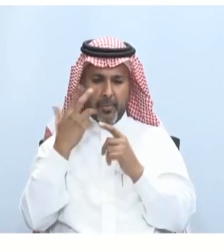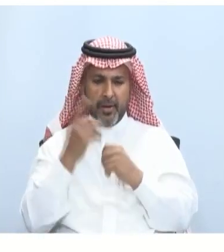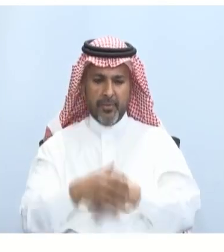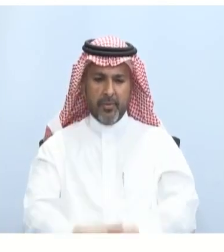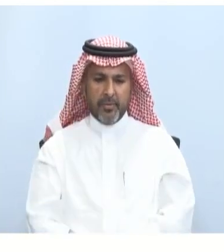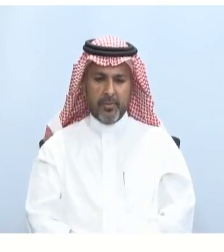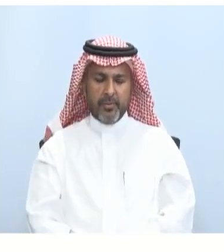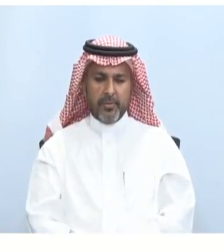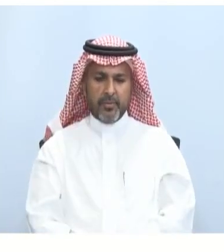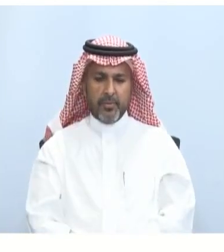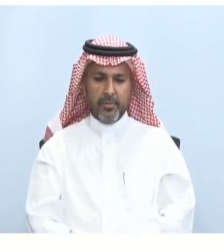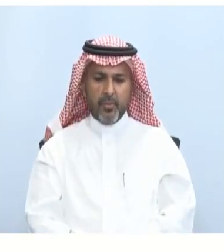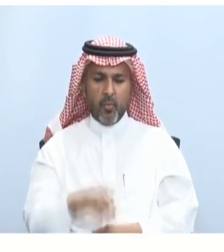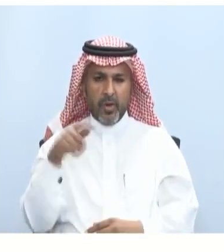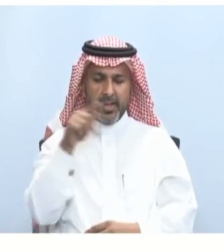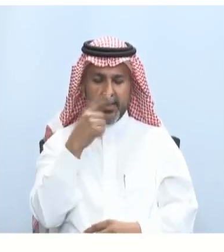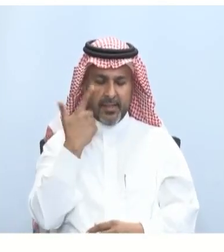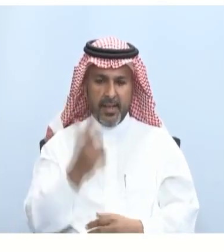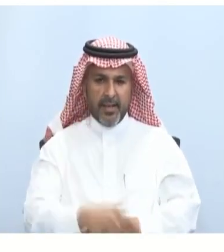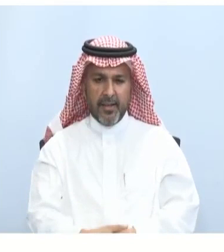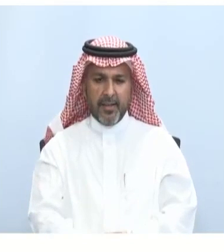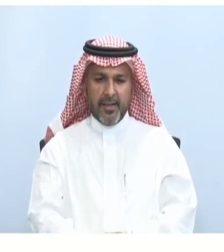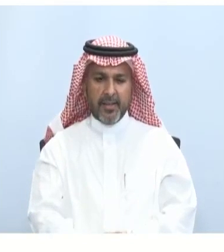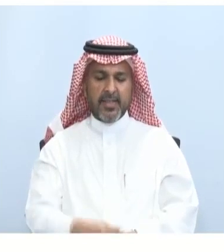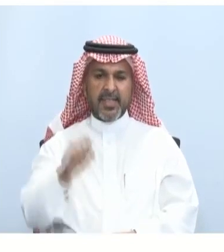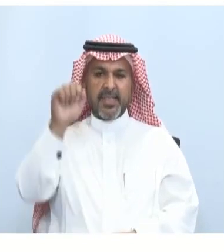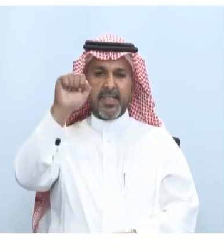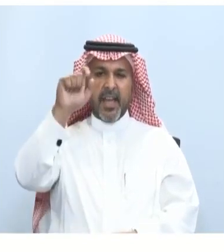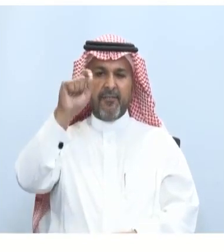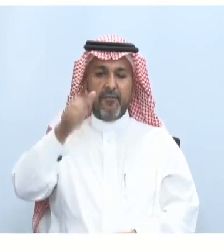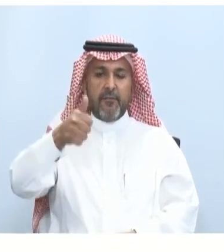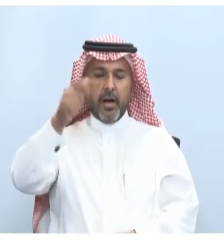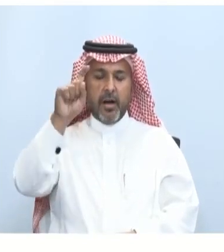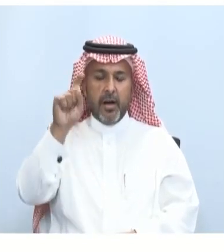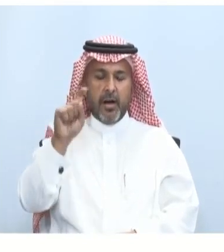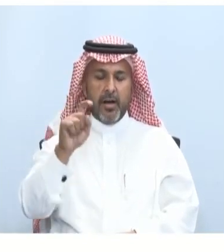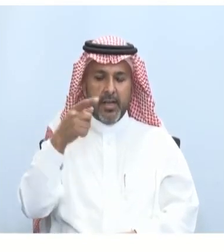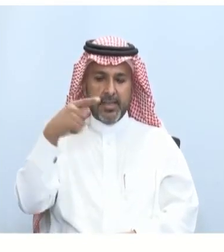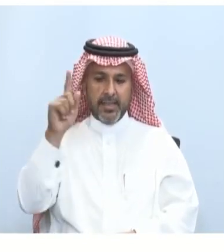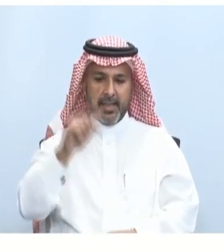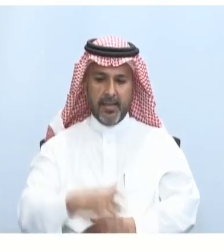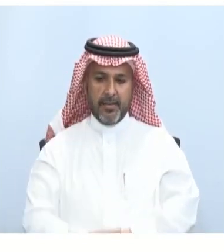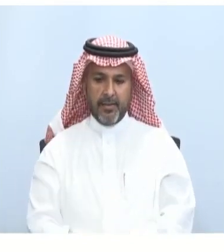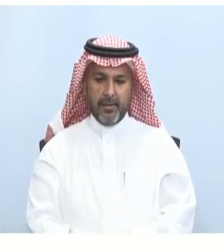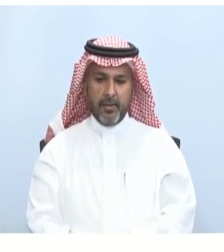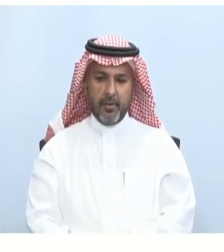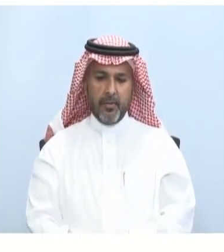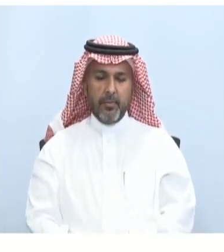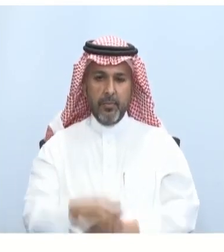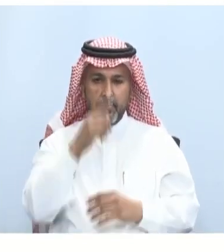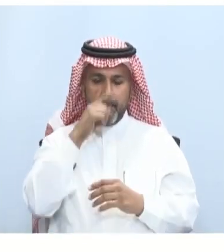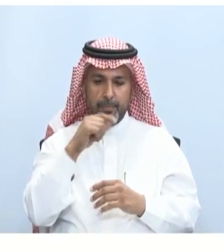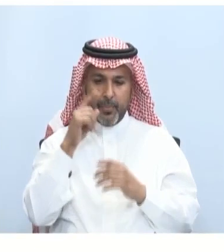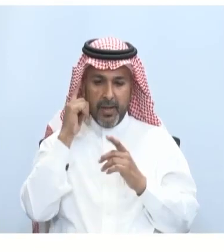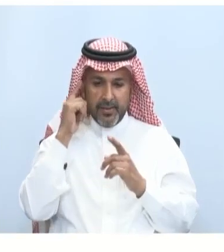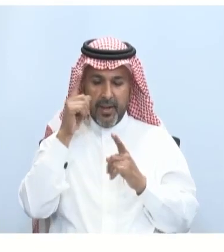24 فقط من الصحيح احسنتم اللي هي الصفاء لان اي اس ثلاثه هي اي في اي يعني سالب